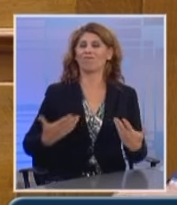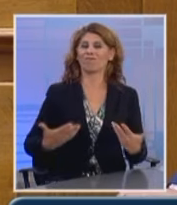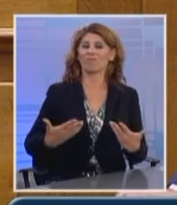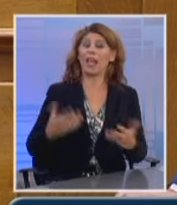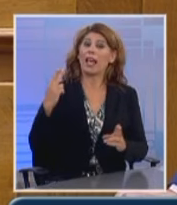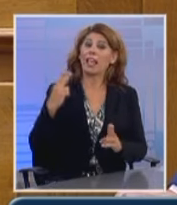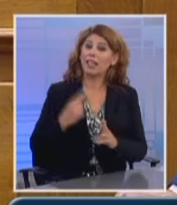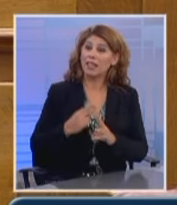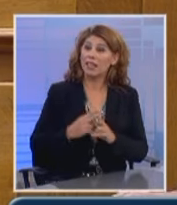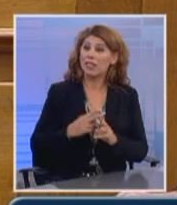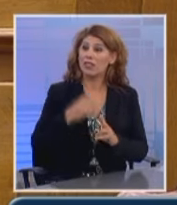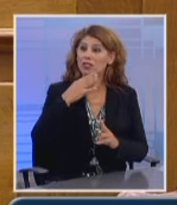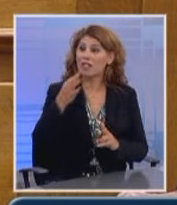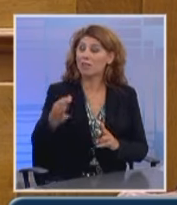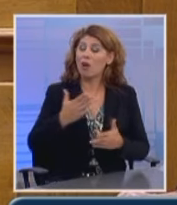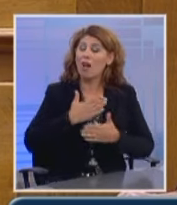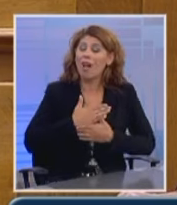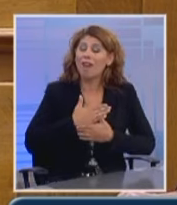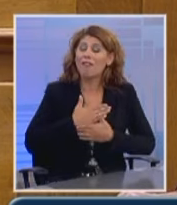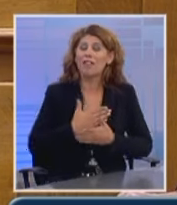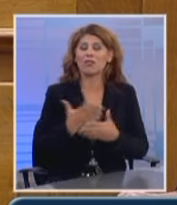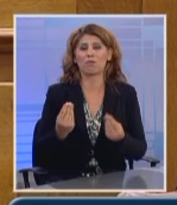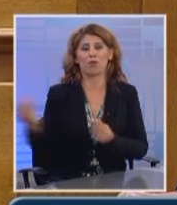κυρίως να σας ευχαριστήσω σήμερα που είστε εδώ μαζί μας.